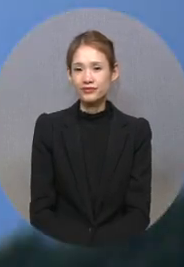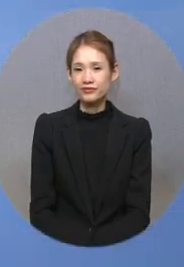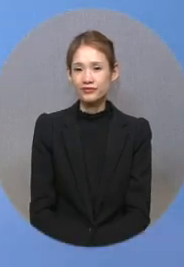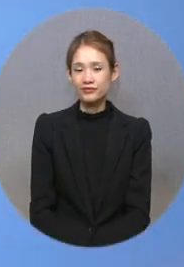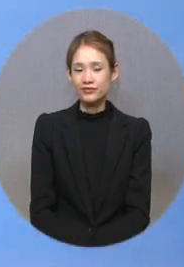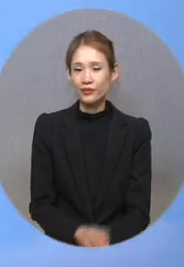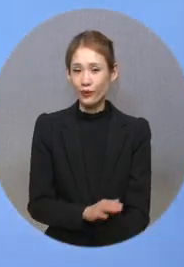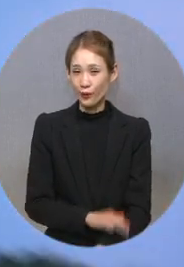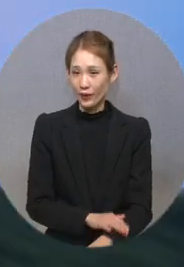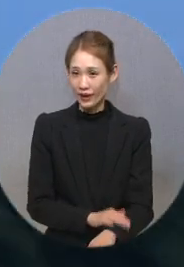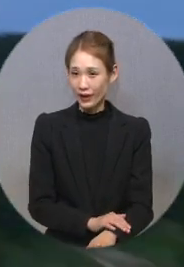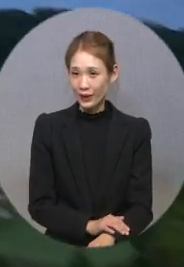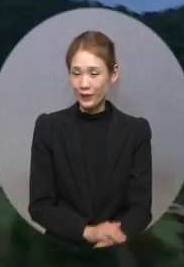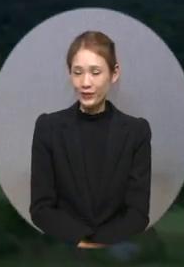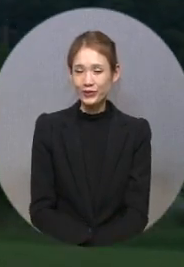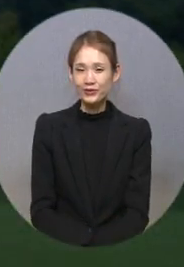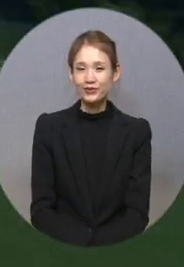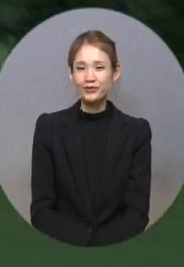왼쪽이다.